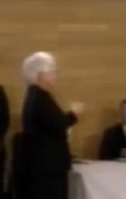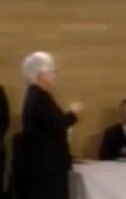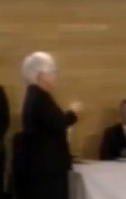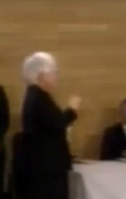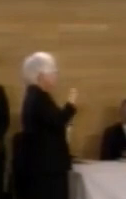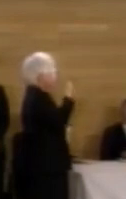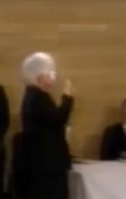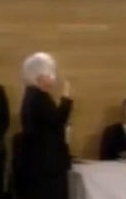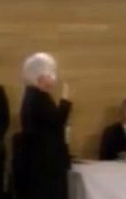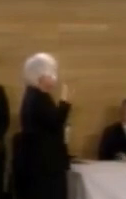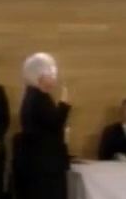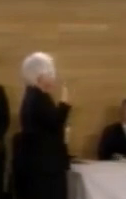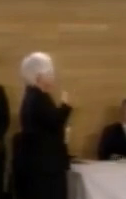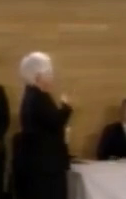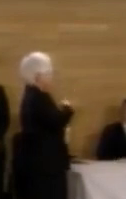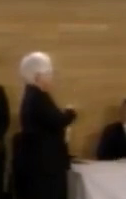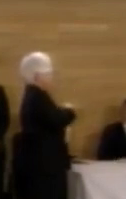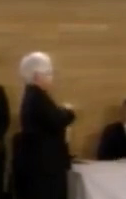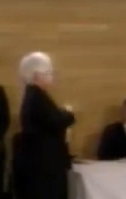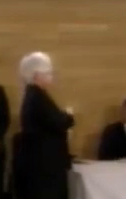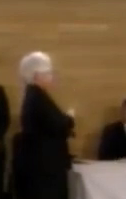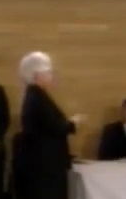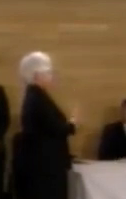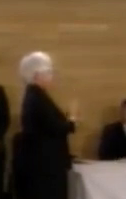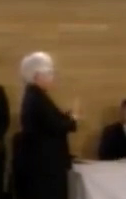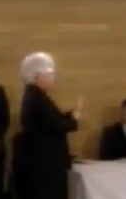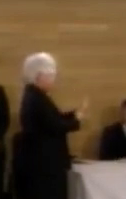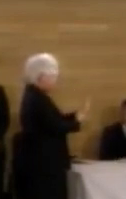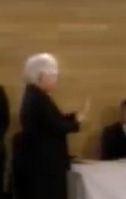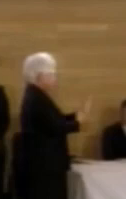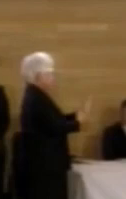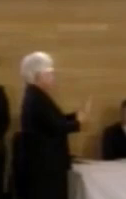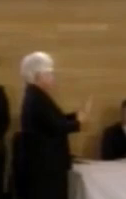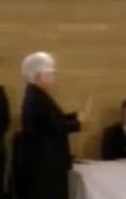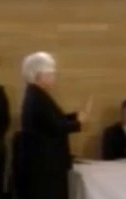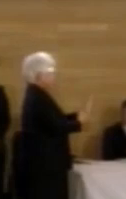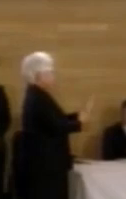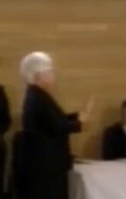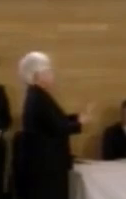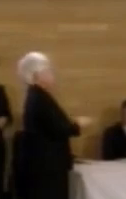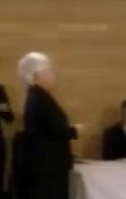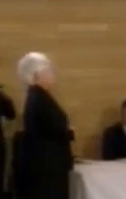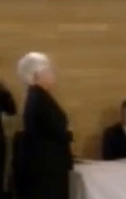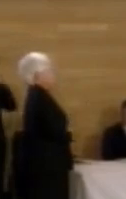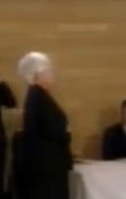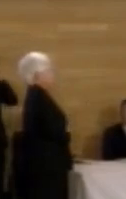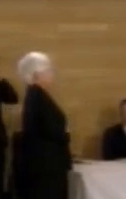哀悼の意を捧げるものであります。